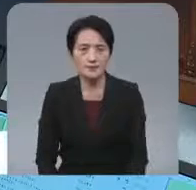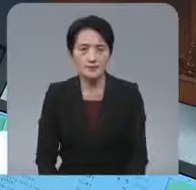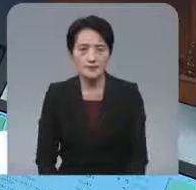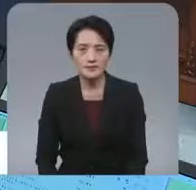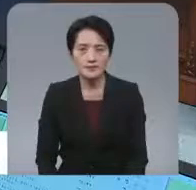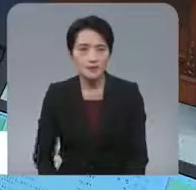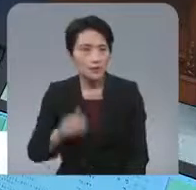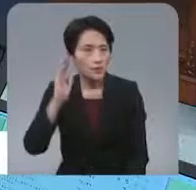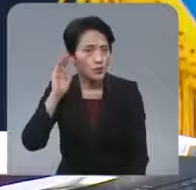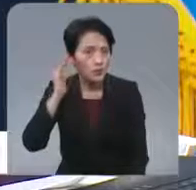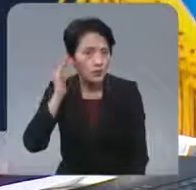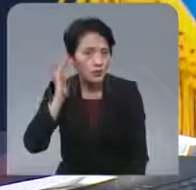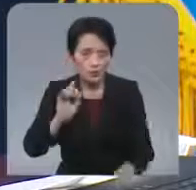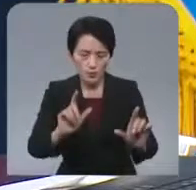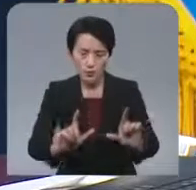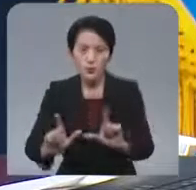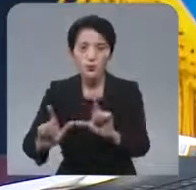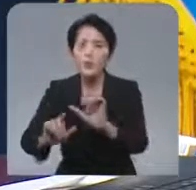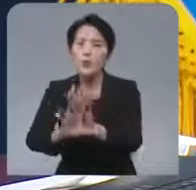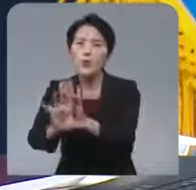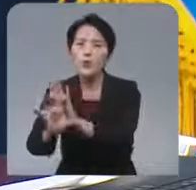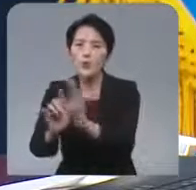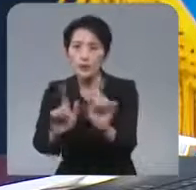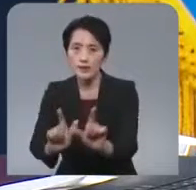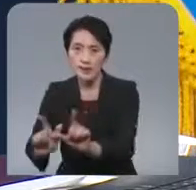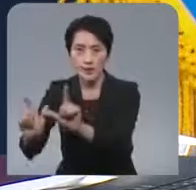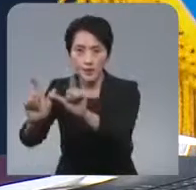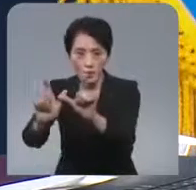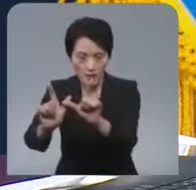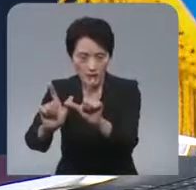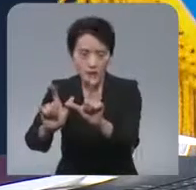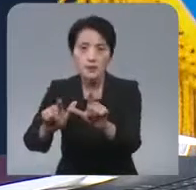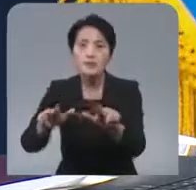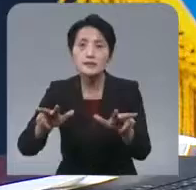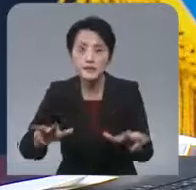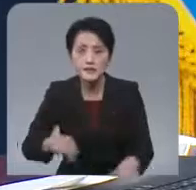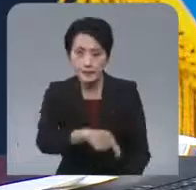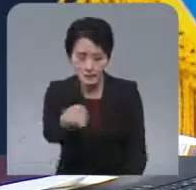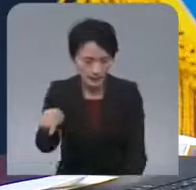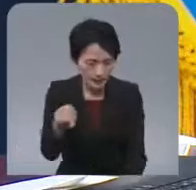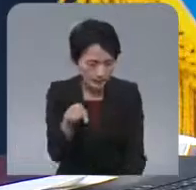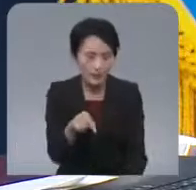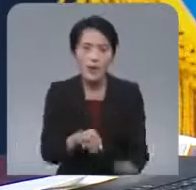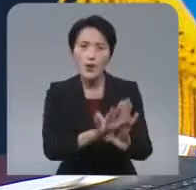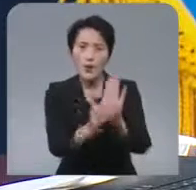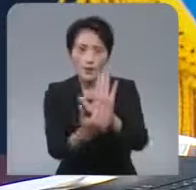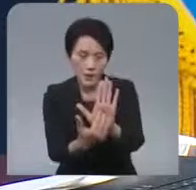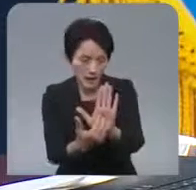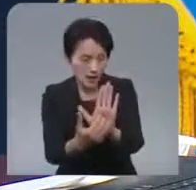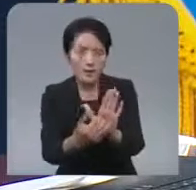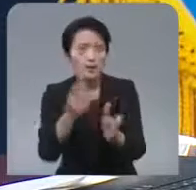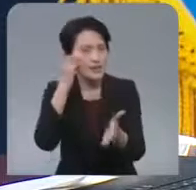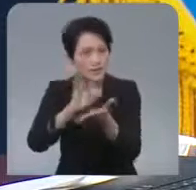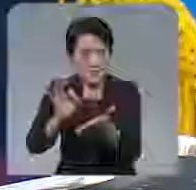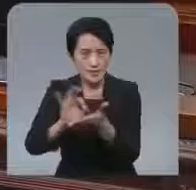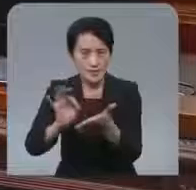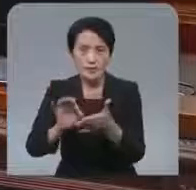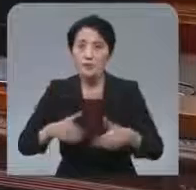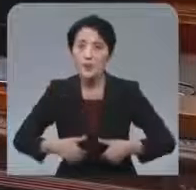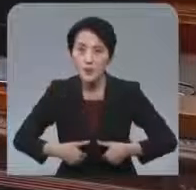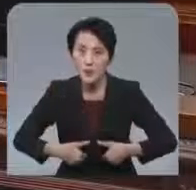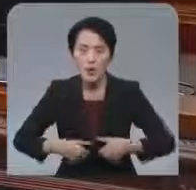diversifizierung der import quellen die technologische selbstständigkeit und die produktion im inland auszuarbeiten hieß